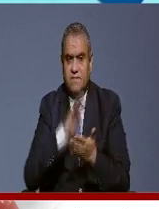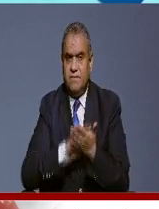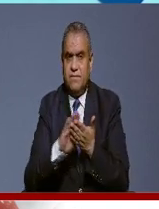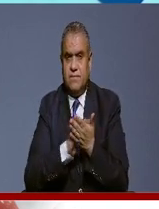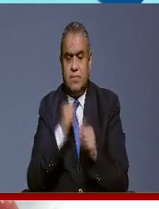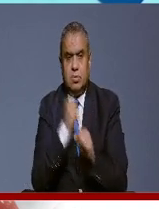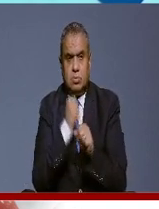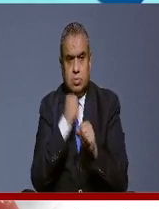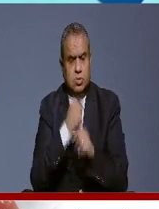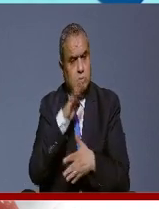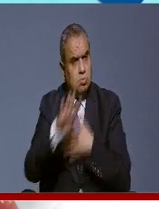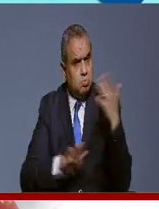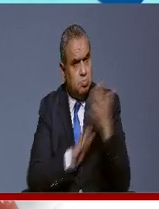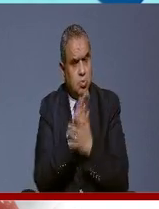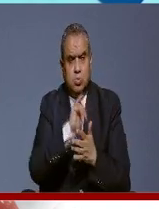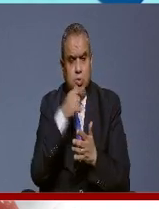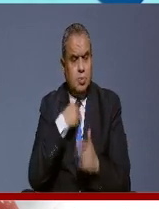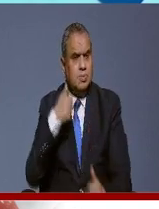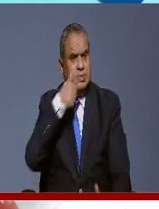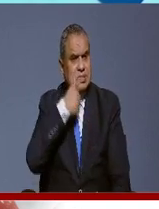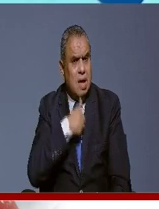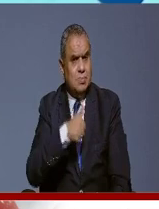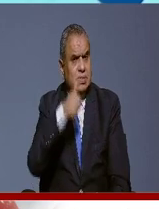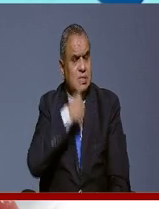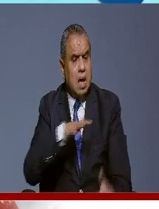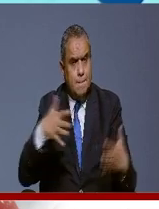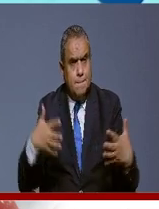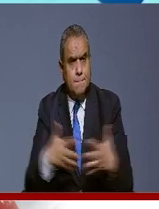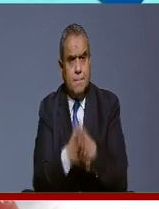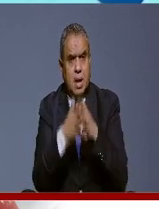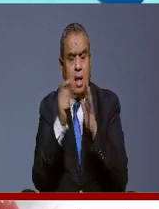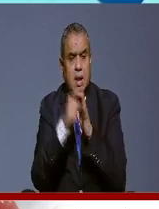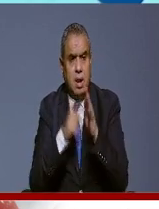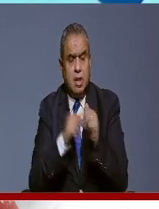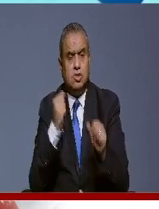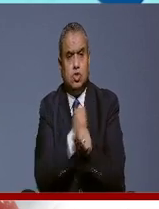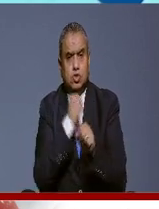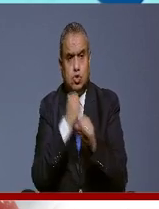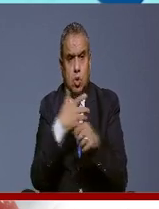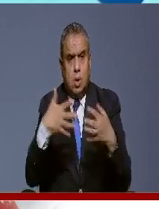بنتحمل بنساعد، وده دورنا